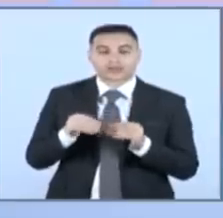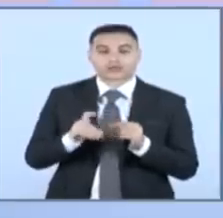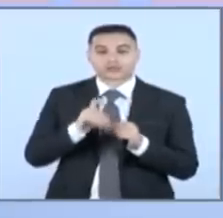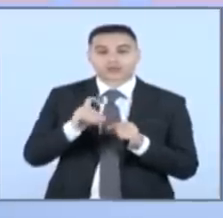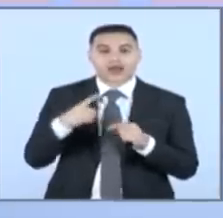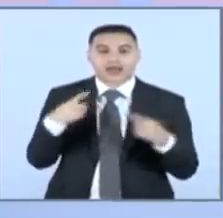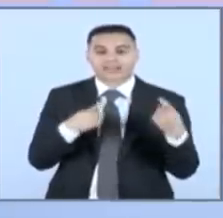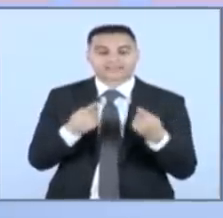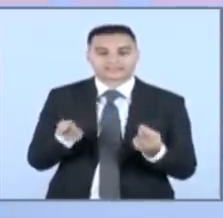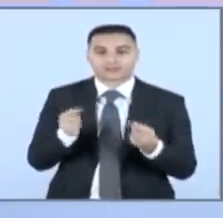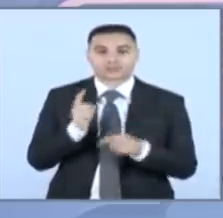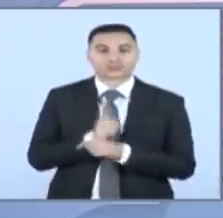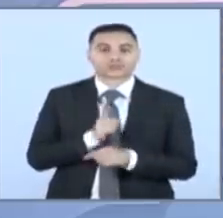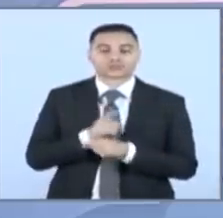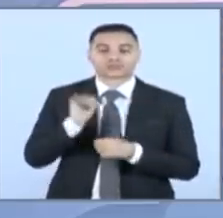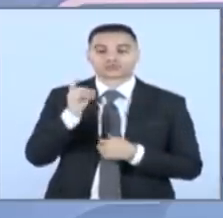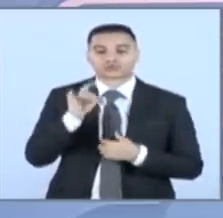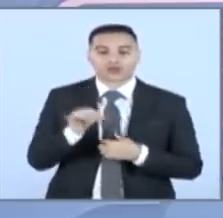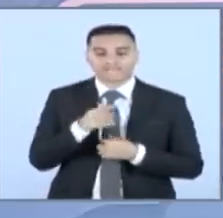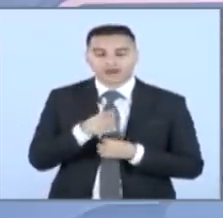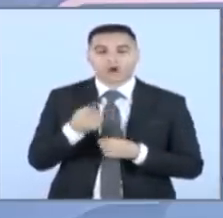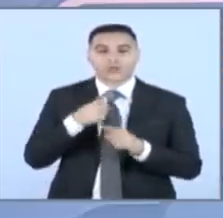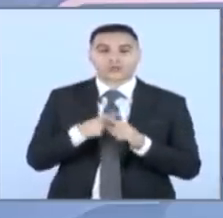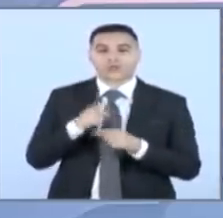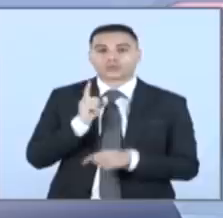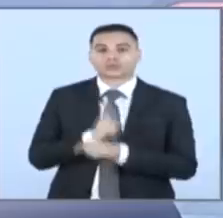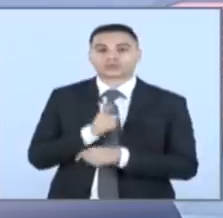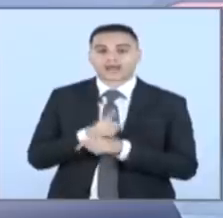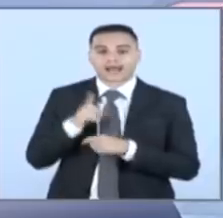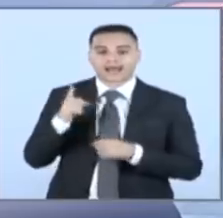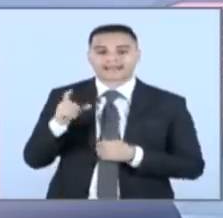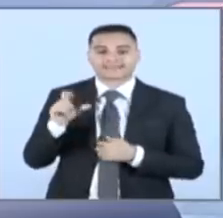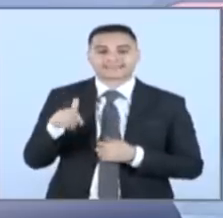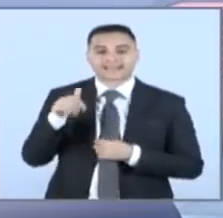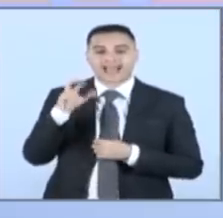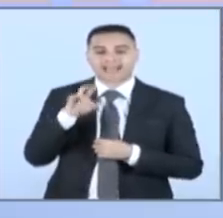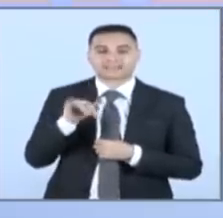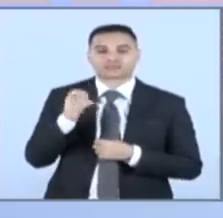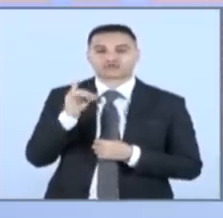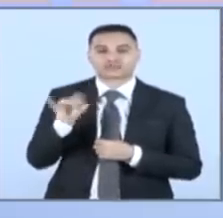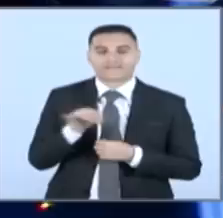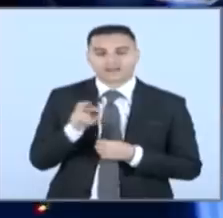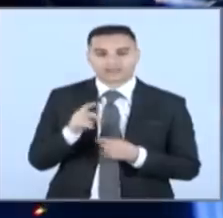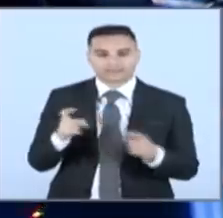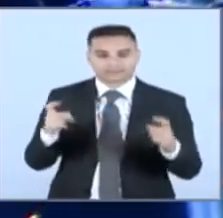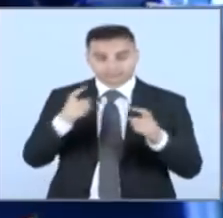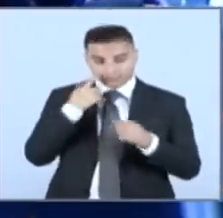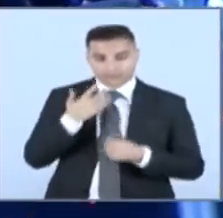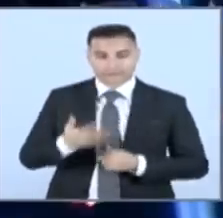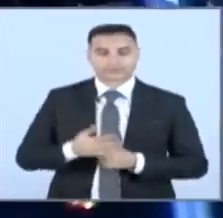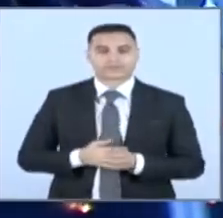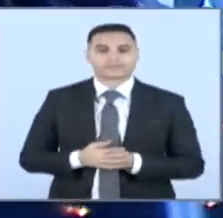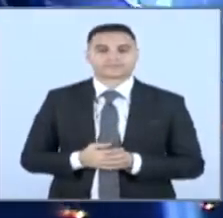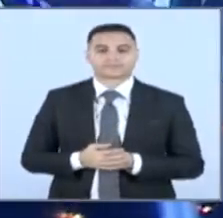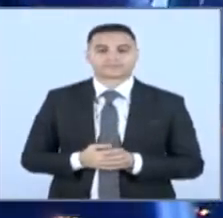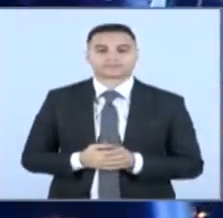أهداف. الأستاذ مصطفى طه والأستاذ مصطفى نيازي. سؤال التاني،